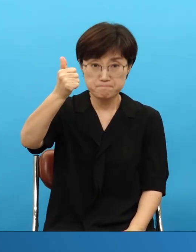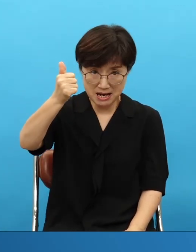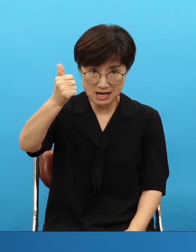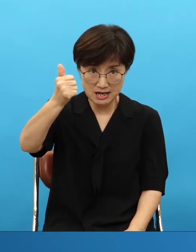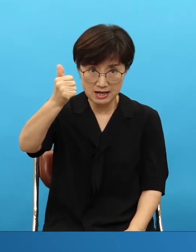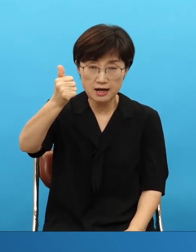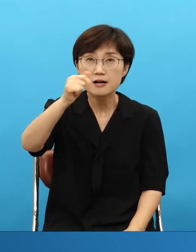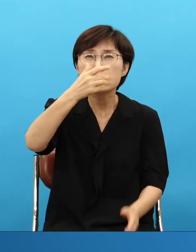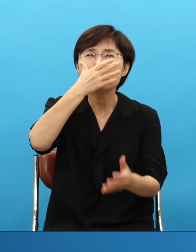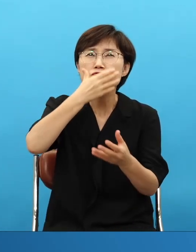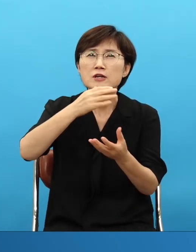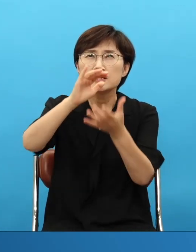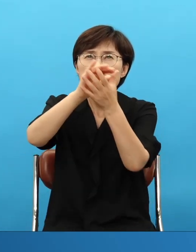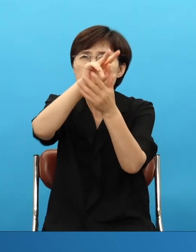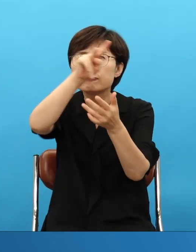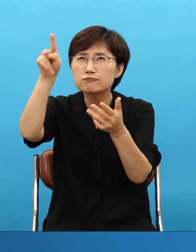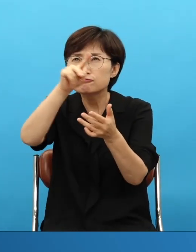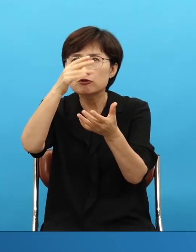옵니다.